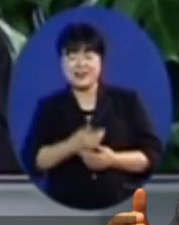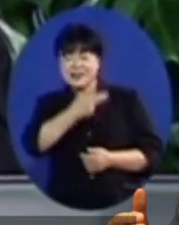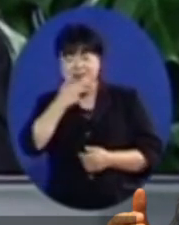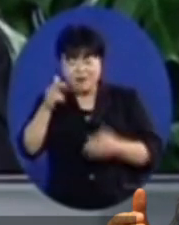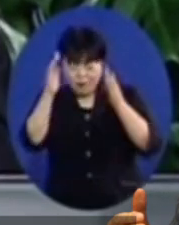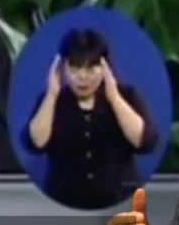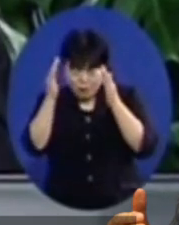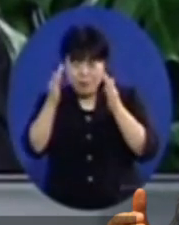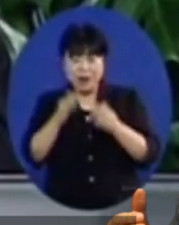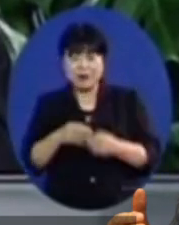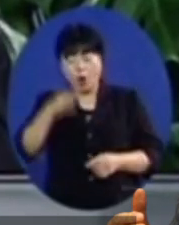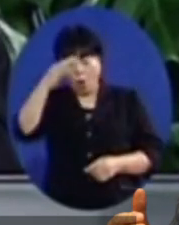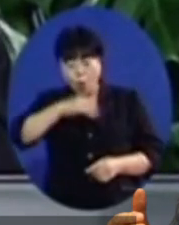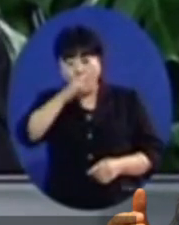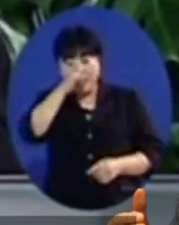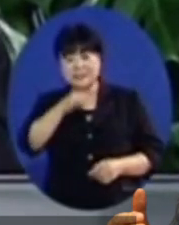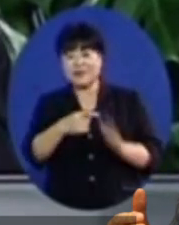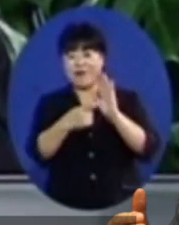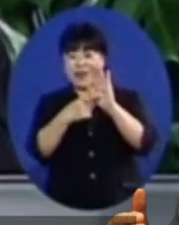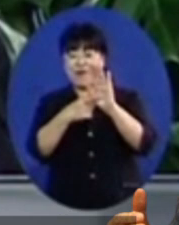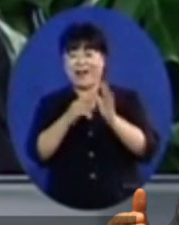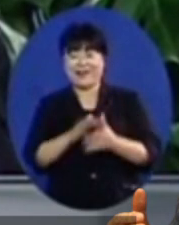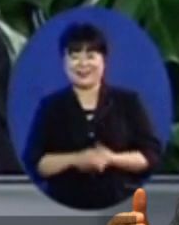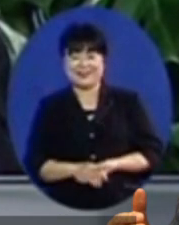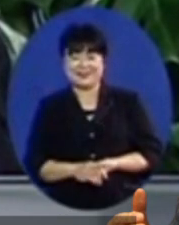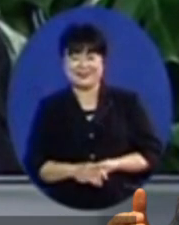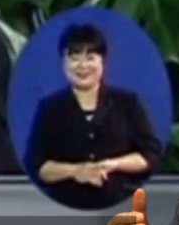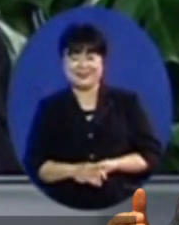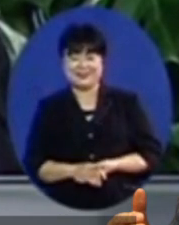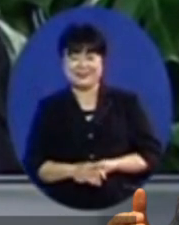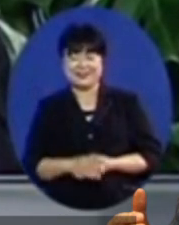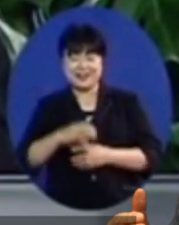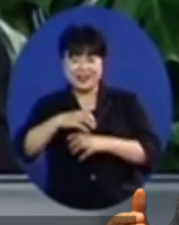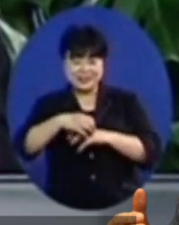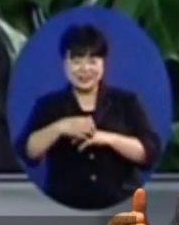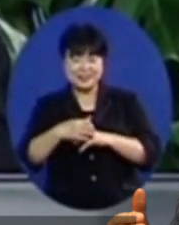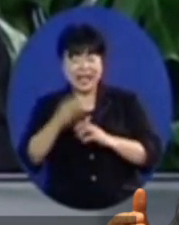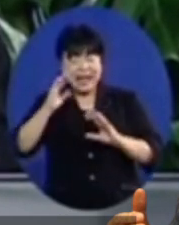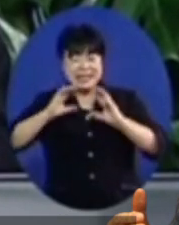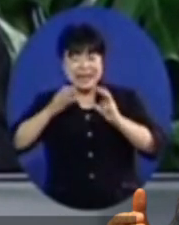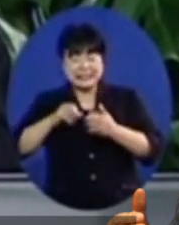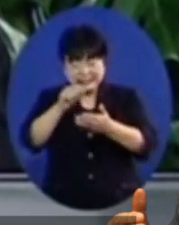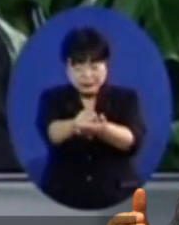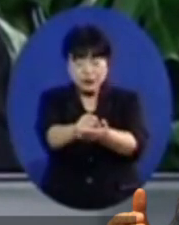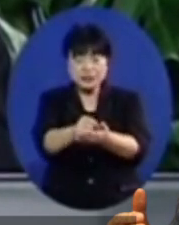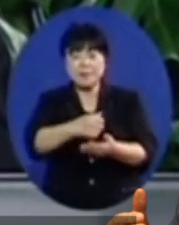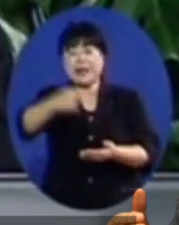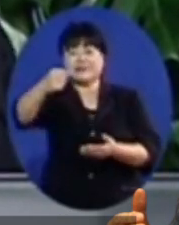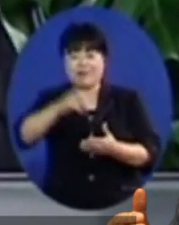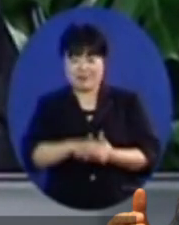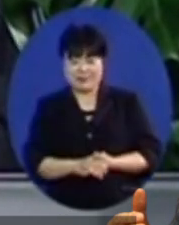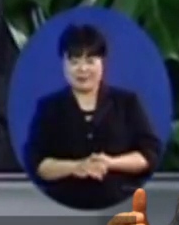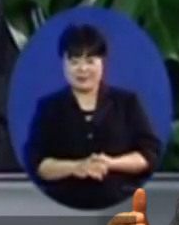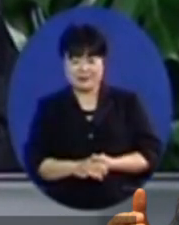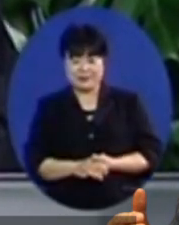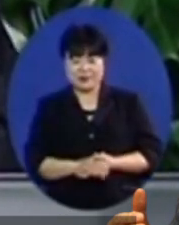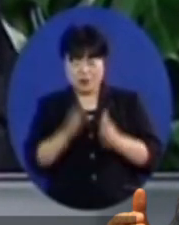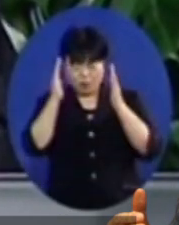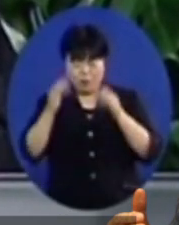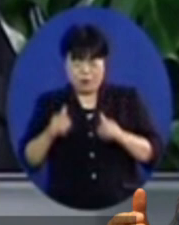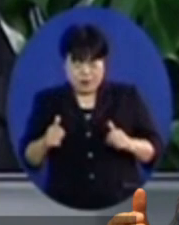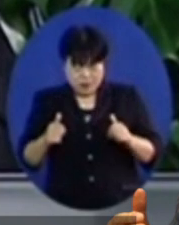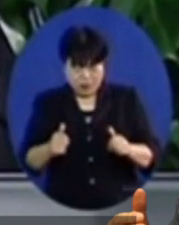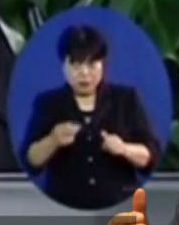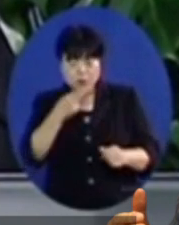공부한 효과가 발생되었단 말입니다. 천국은 침노하는 자가 빼앗는다고. 내가 그렇게 공부